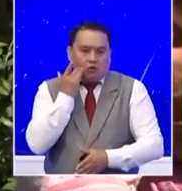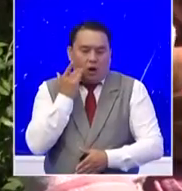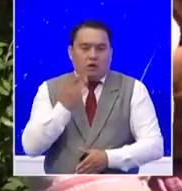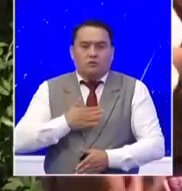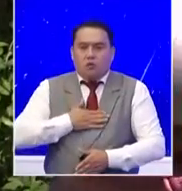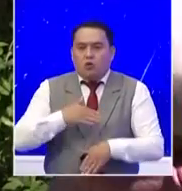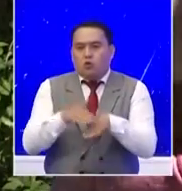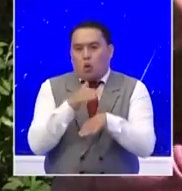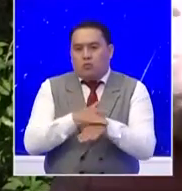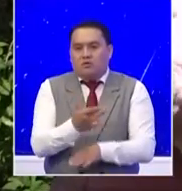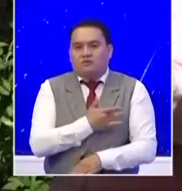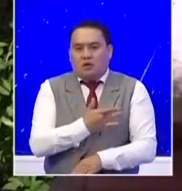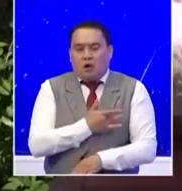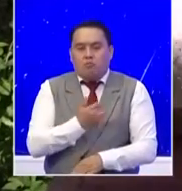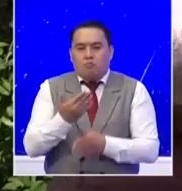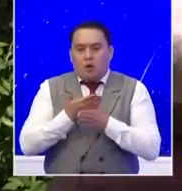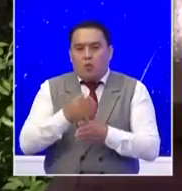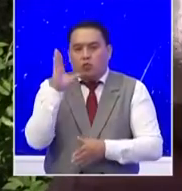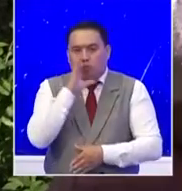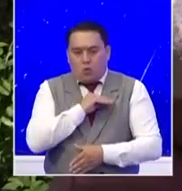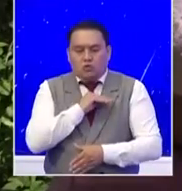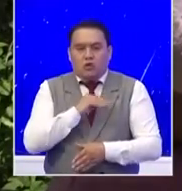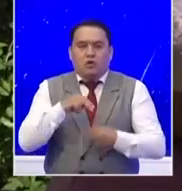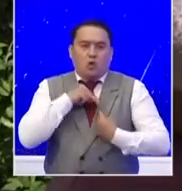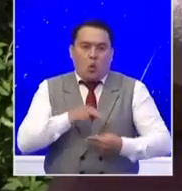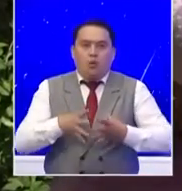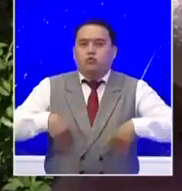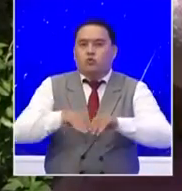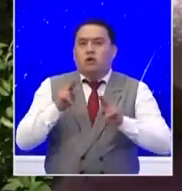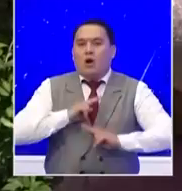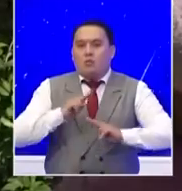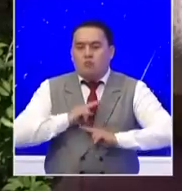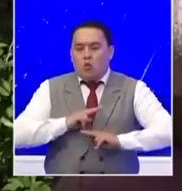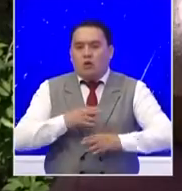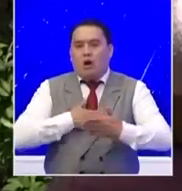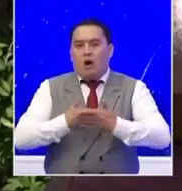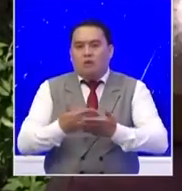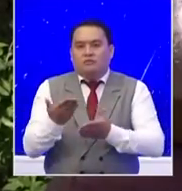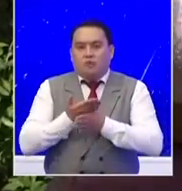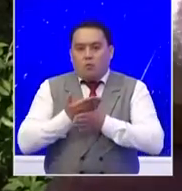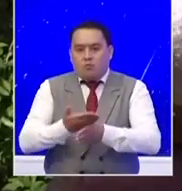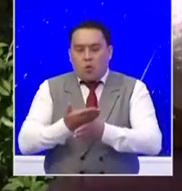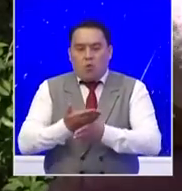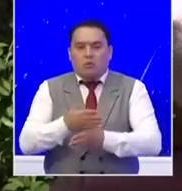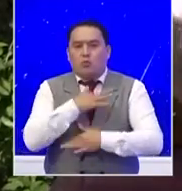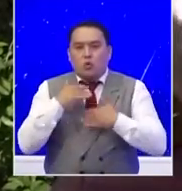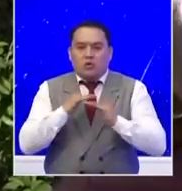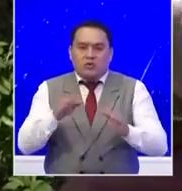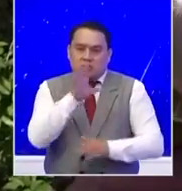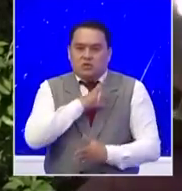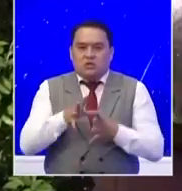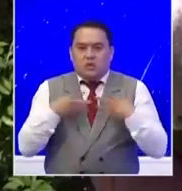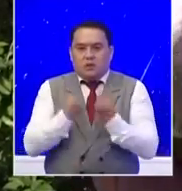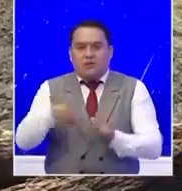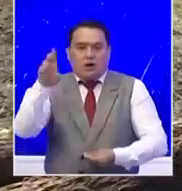У них доброе сердце, всегда помогут, чем могут. Муж трудится на общественных работах. Помимо волонтеров, нам всяческую помощь, как многодетной семье, оказывает